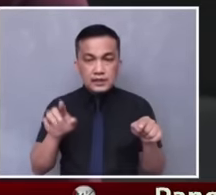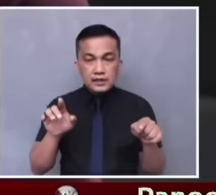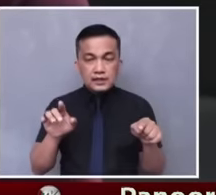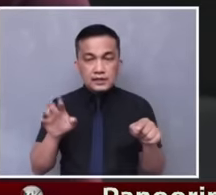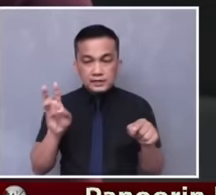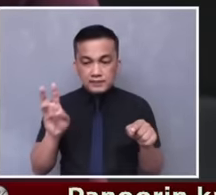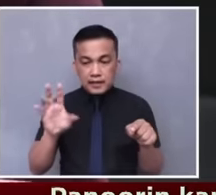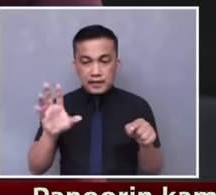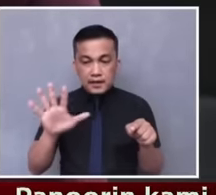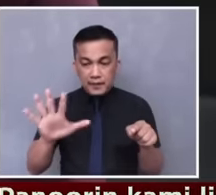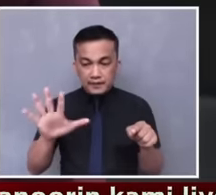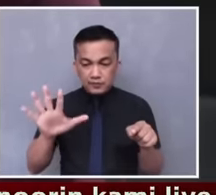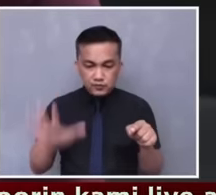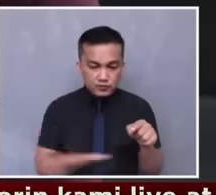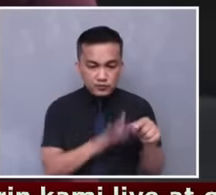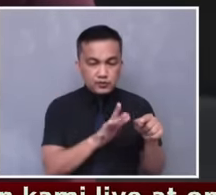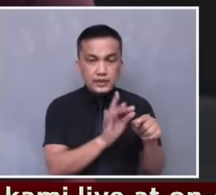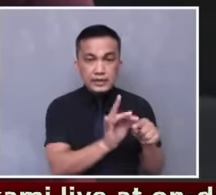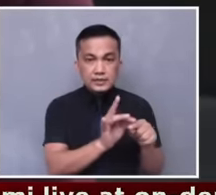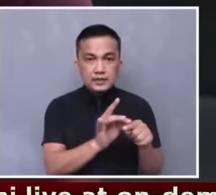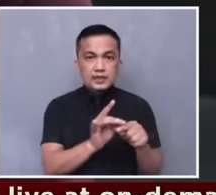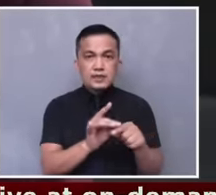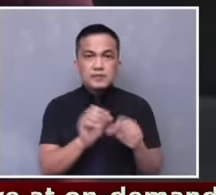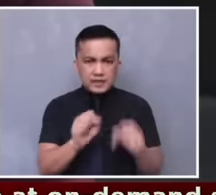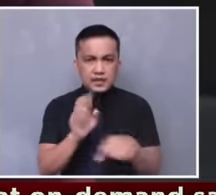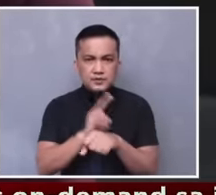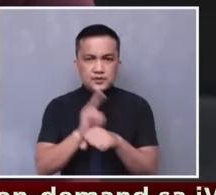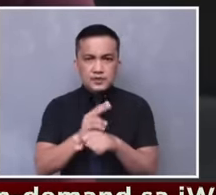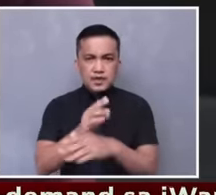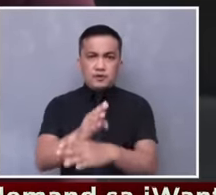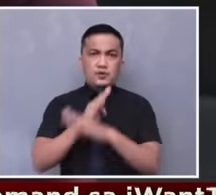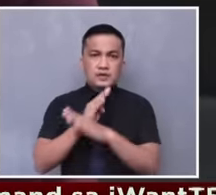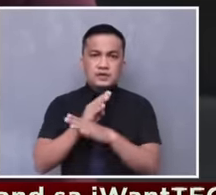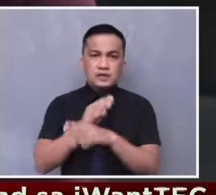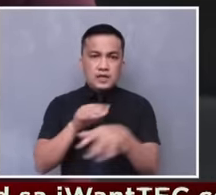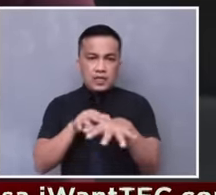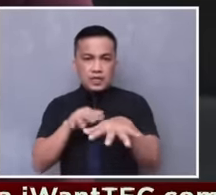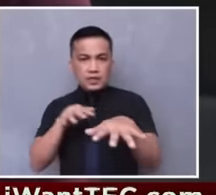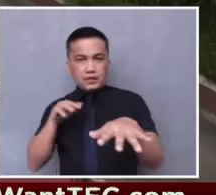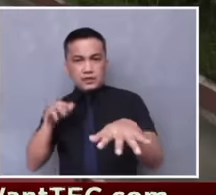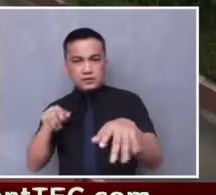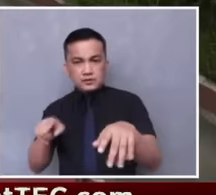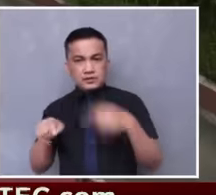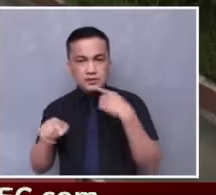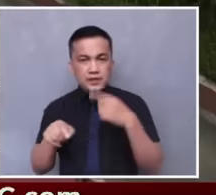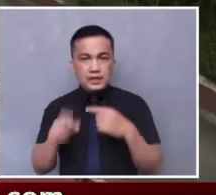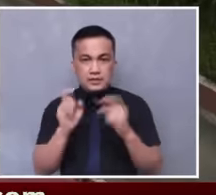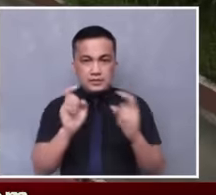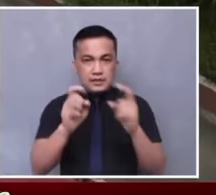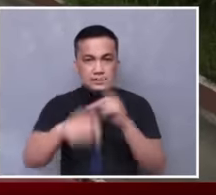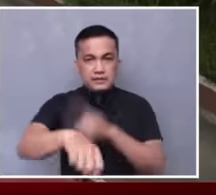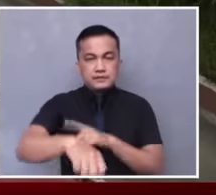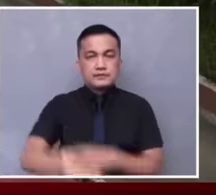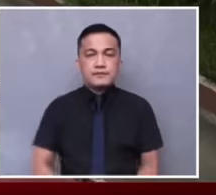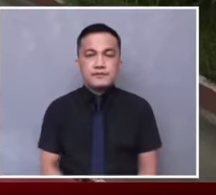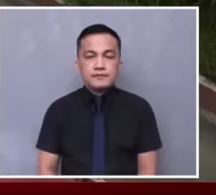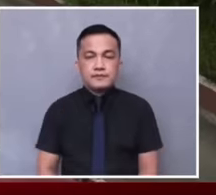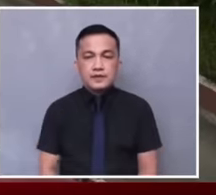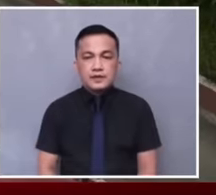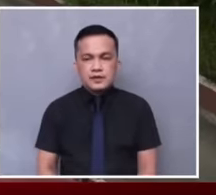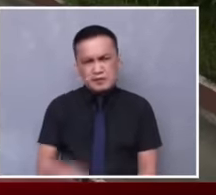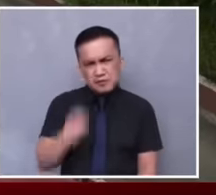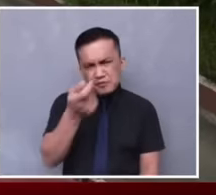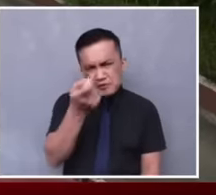rin siya, pero umiwas ka muna ng traffic sa oras ng sinasabi namin, yung rush hour. Pero may slight problem pagdating